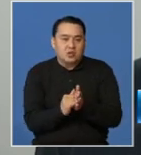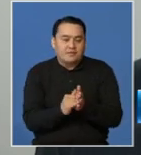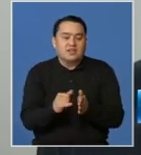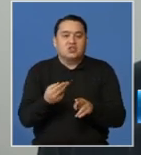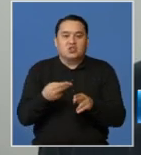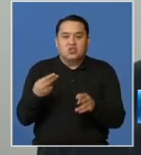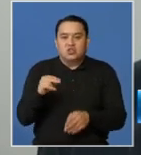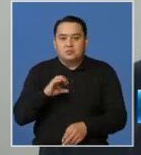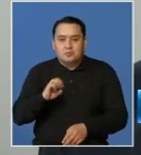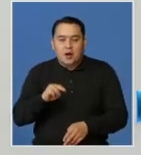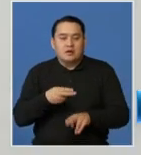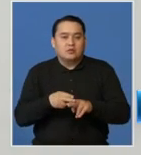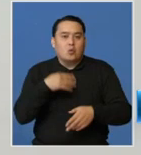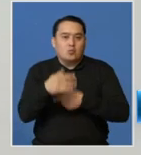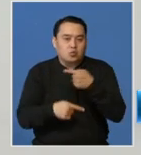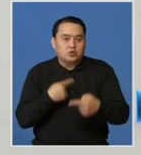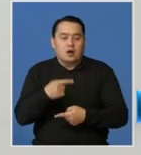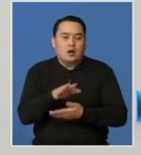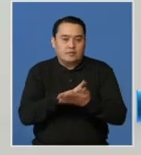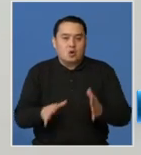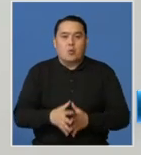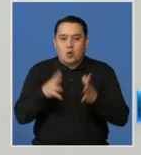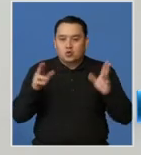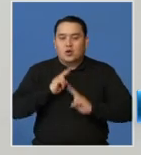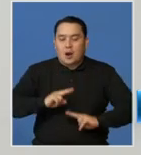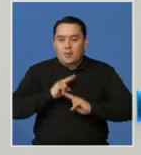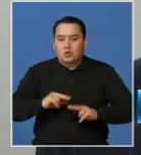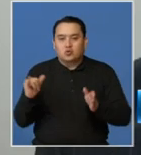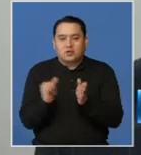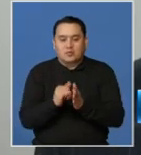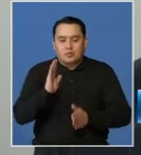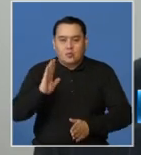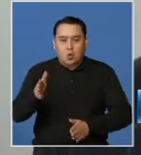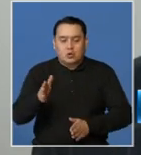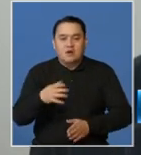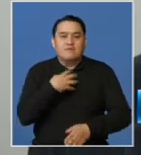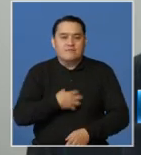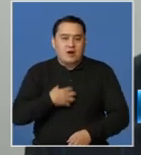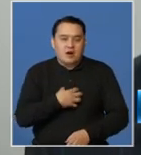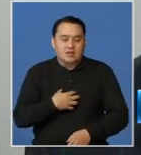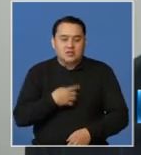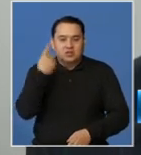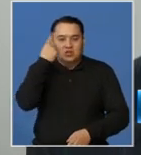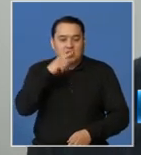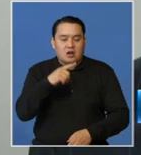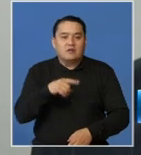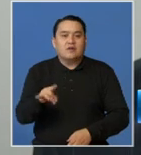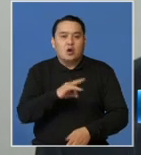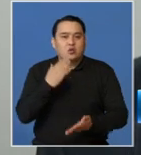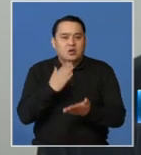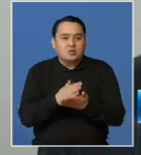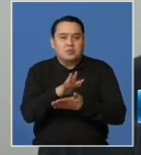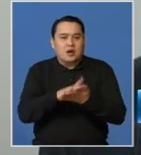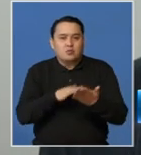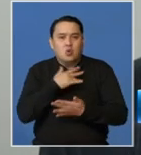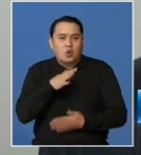проект получится успешным, то уже далее начнем более обширную работу по чипированию. Это очень важные инициативы, так как в районе уже на